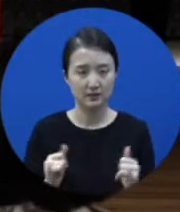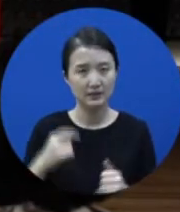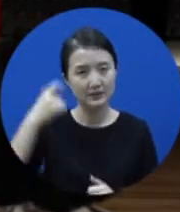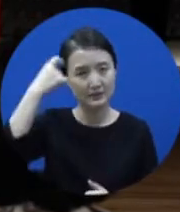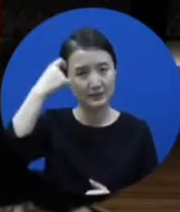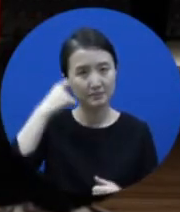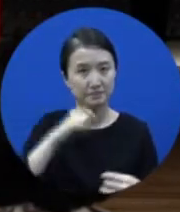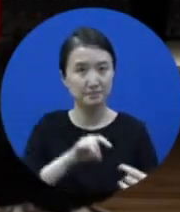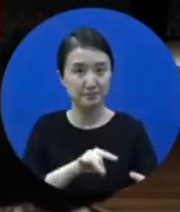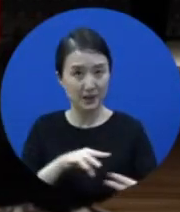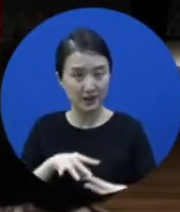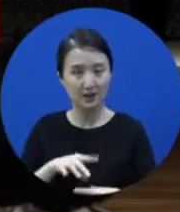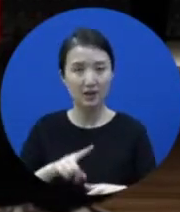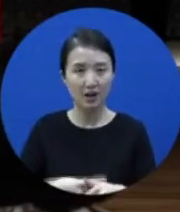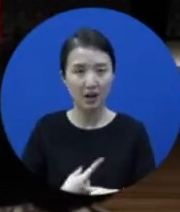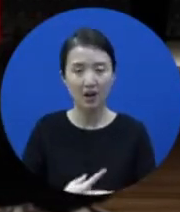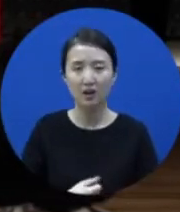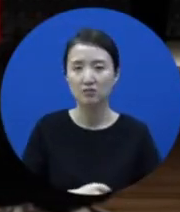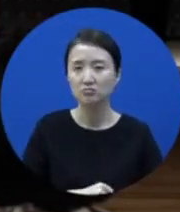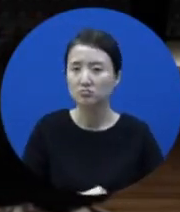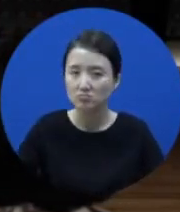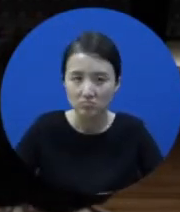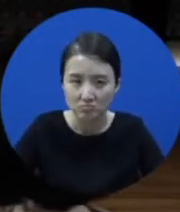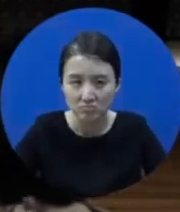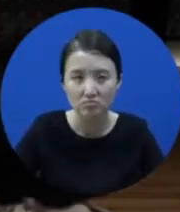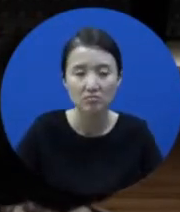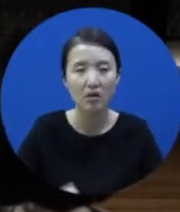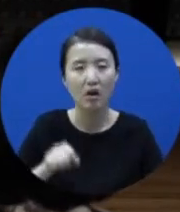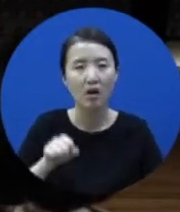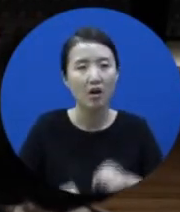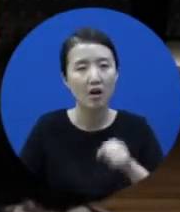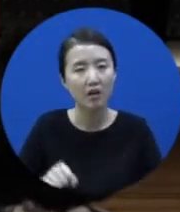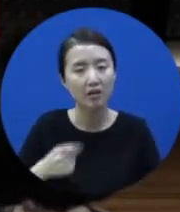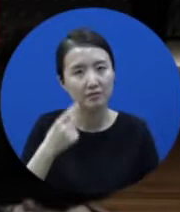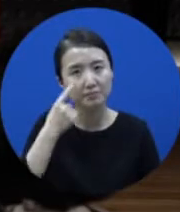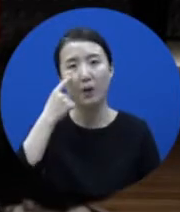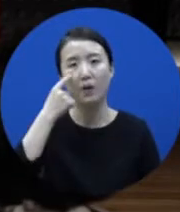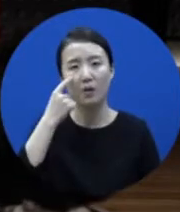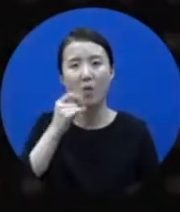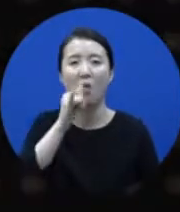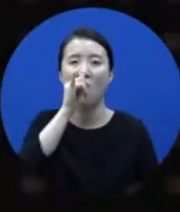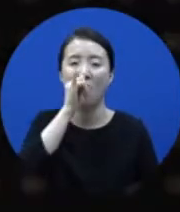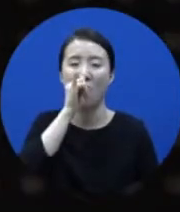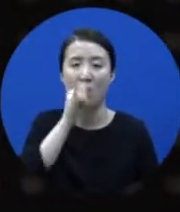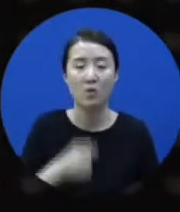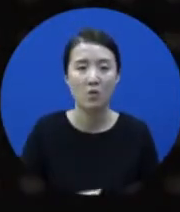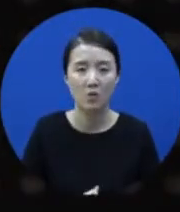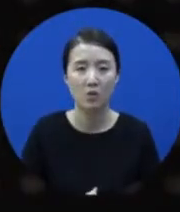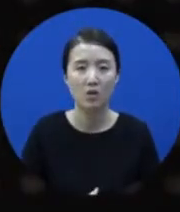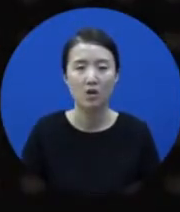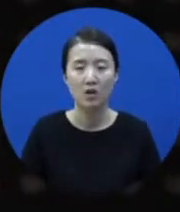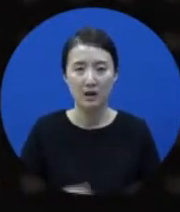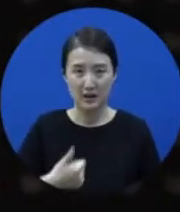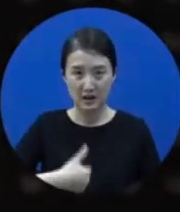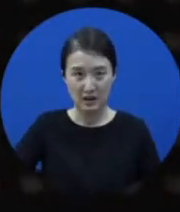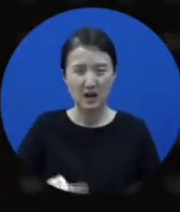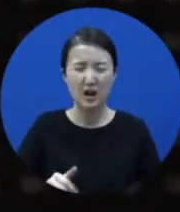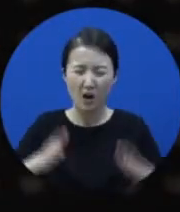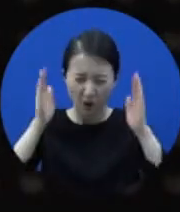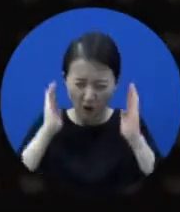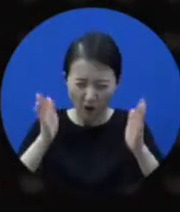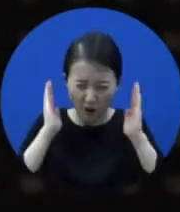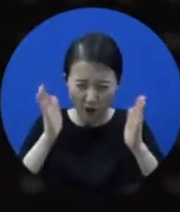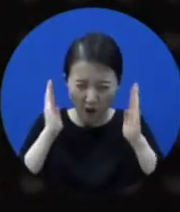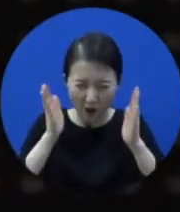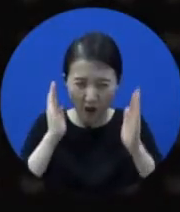공부해라, 공부해라 백날 얘기해도 애들은 움직이지 않습니다. 공부하지 않습니다. 느끼게 해 줘야 돼요. 그래서